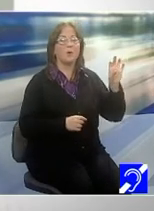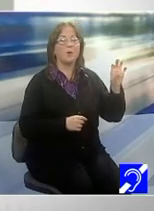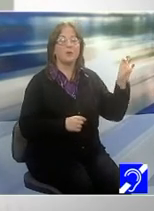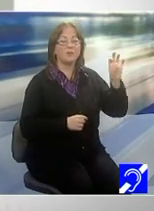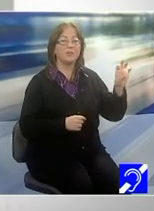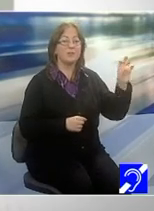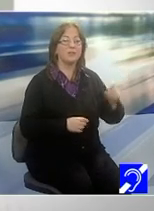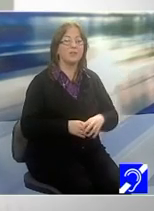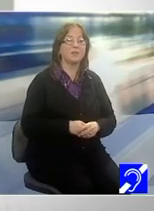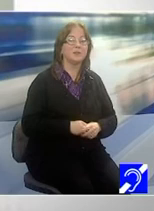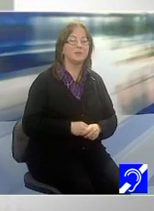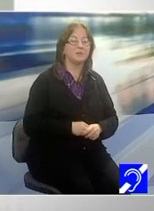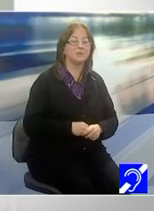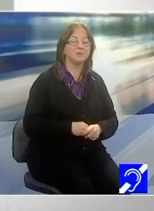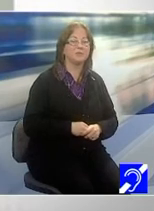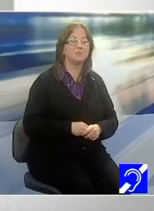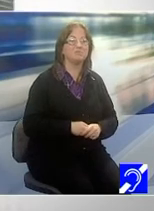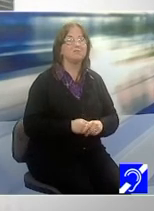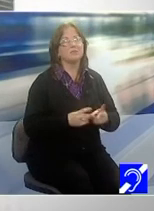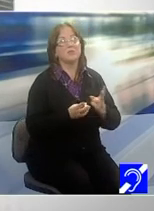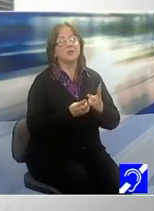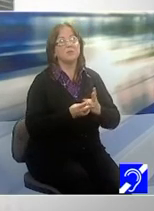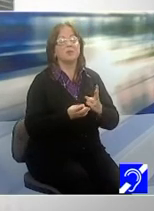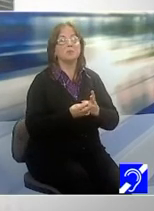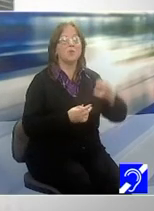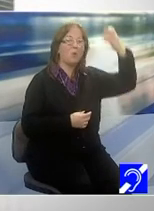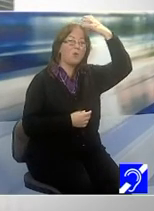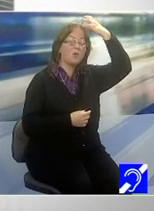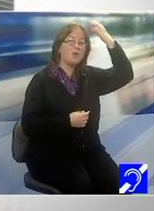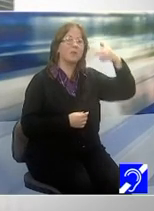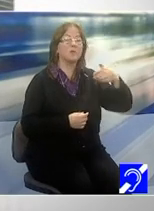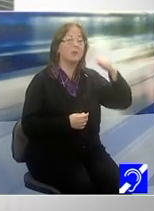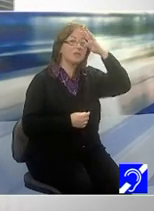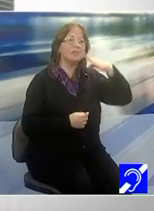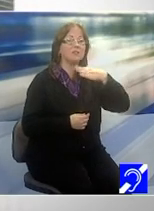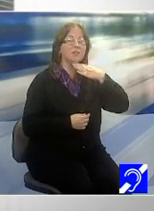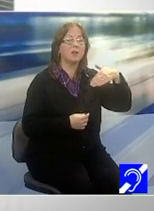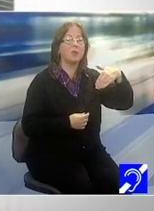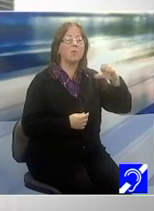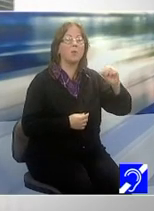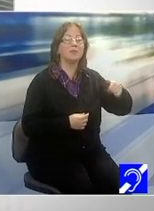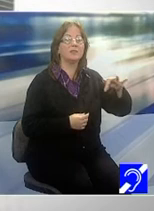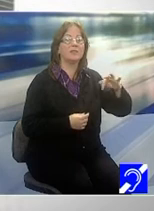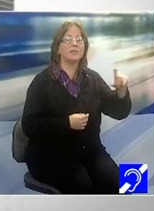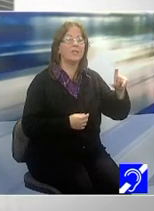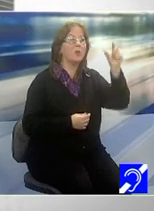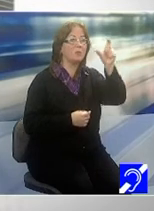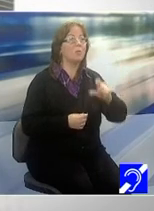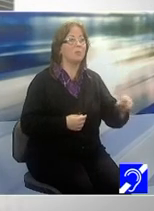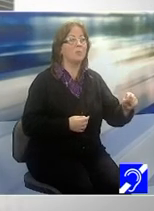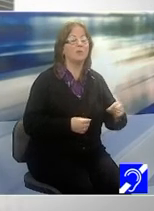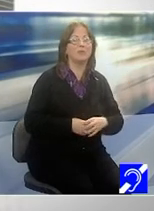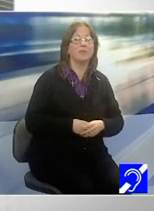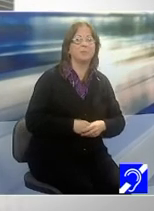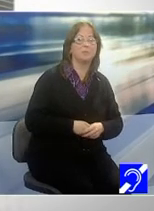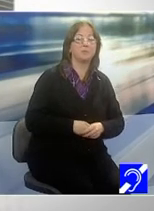s-a mai dat exemplu de Italia cu guvernul Monti, dar acolo era un prim-ministru care în trecut avusese o traiectorie politică